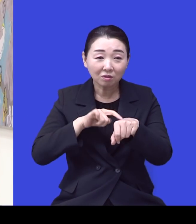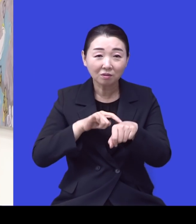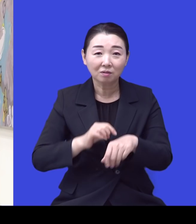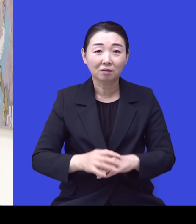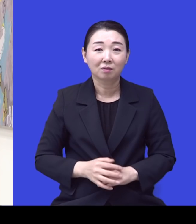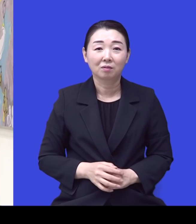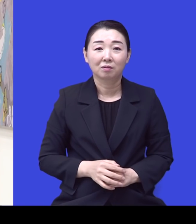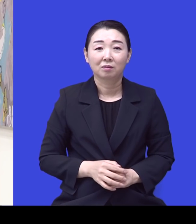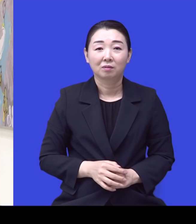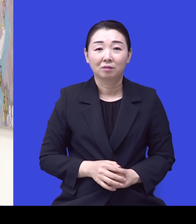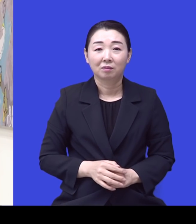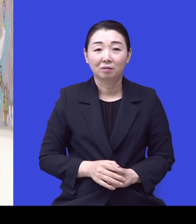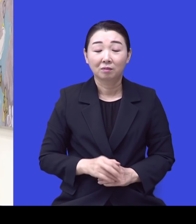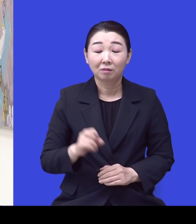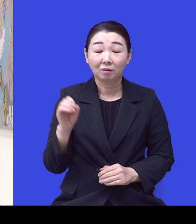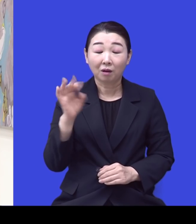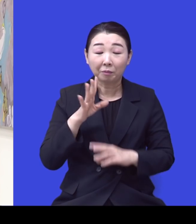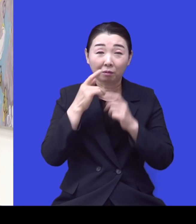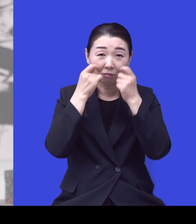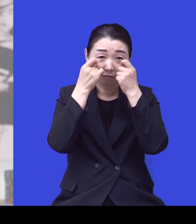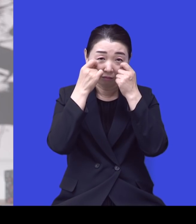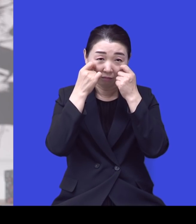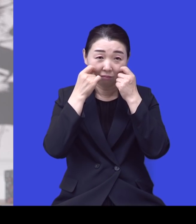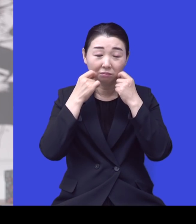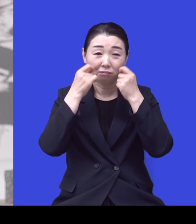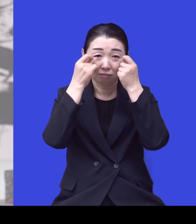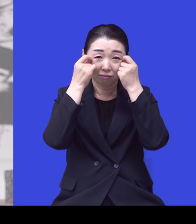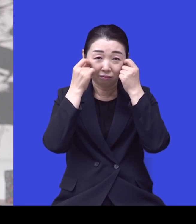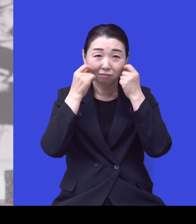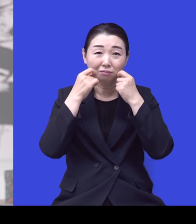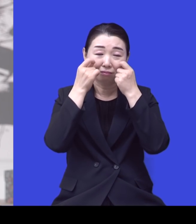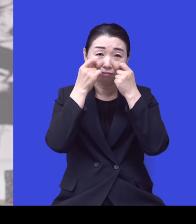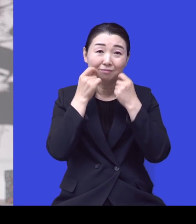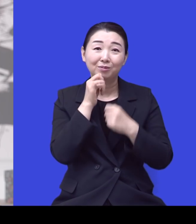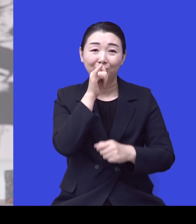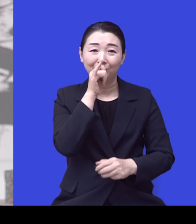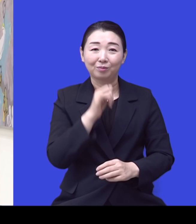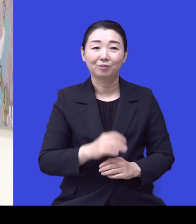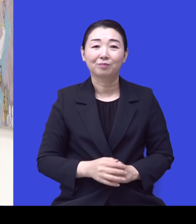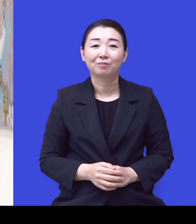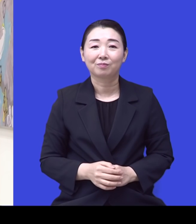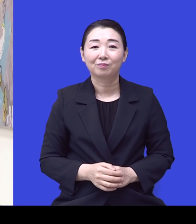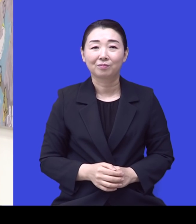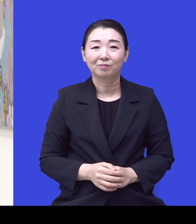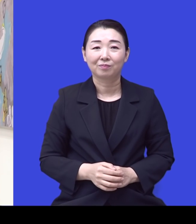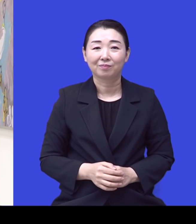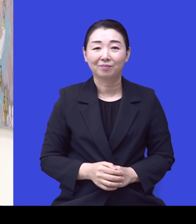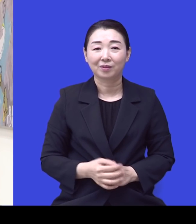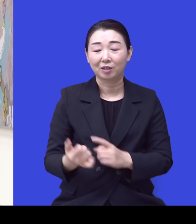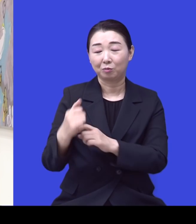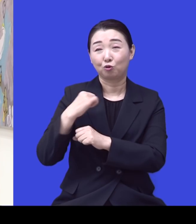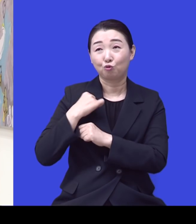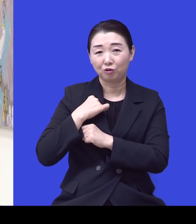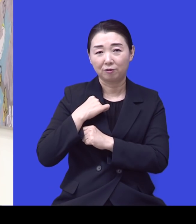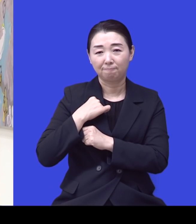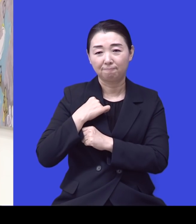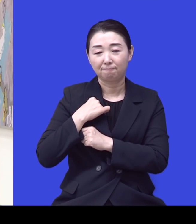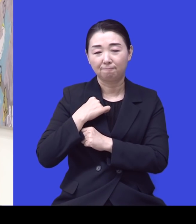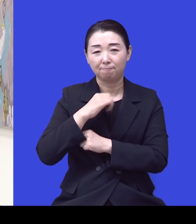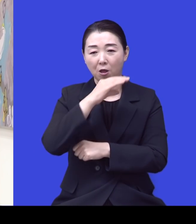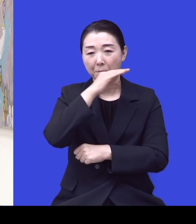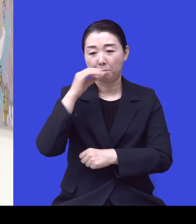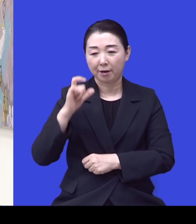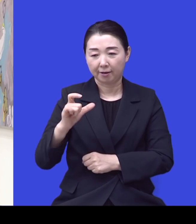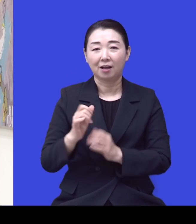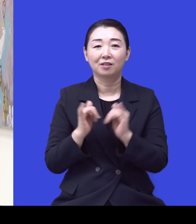했더니 갑자기 막 닭똥 같은 눈물을 막 뚝뚝뚝뚝 막 흘리시면서 그분이 군인이셨고 강직한 분이셨어요. 네.